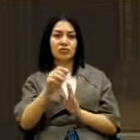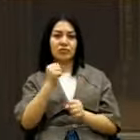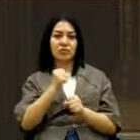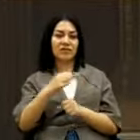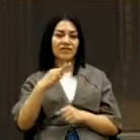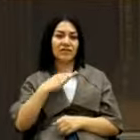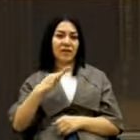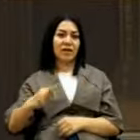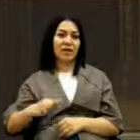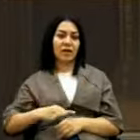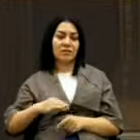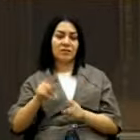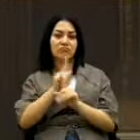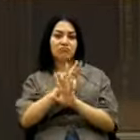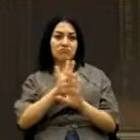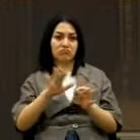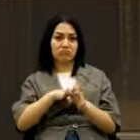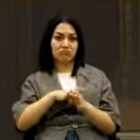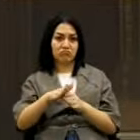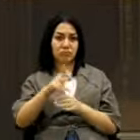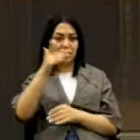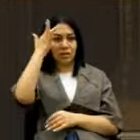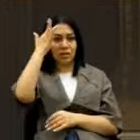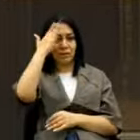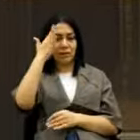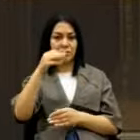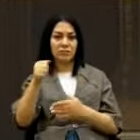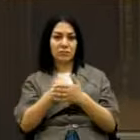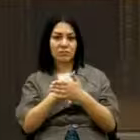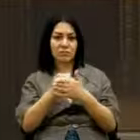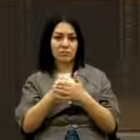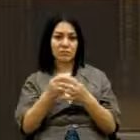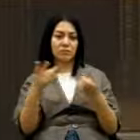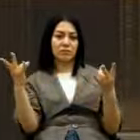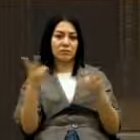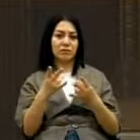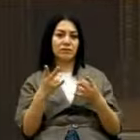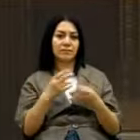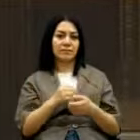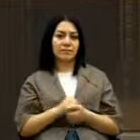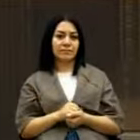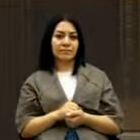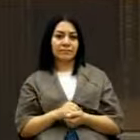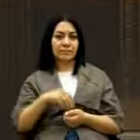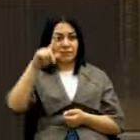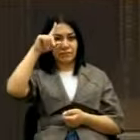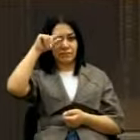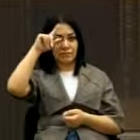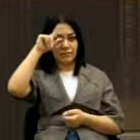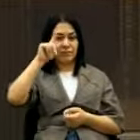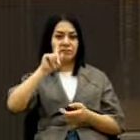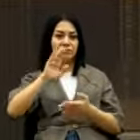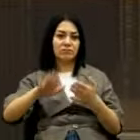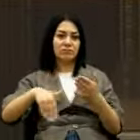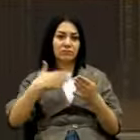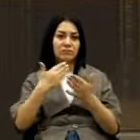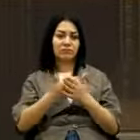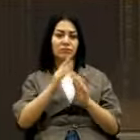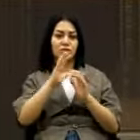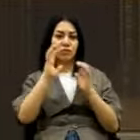հետ հաջողությամբ, նպատակ դնել է պետք։ Հայաստանի հարատևության գրավականը